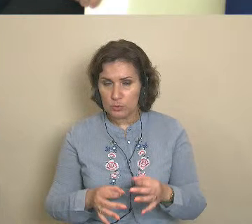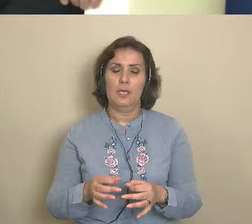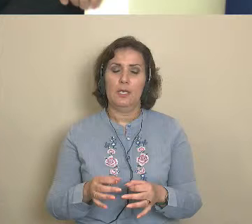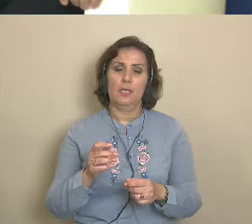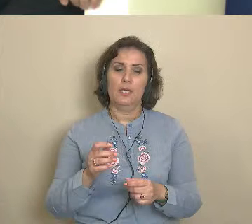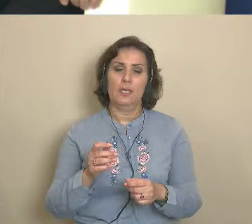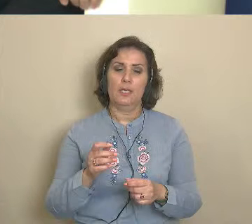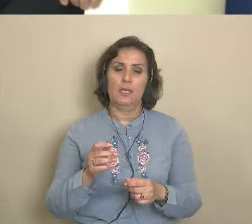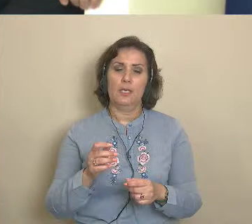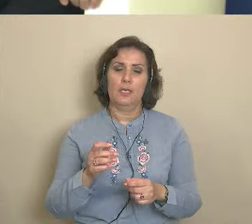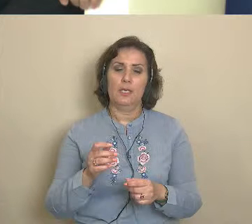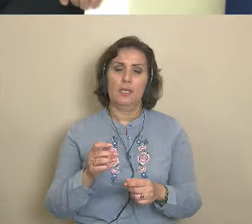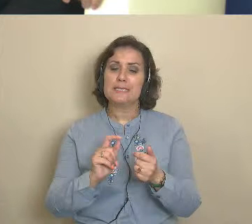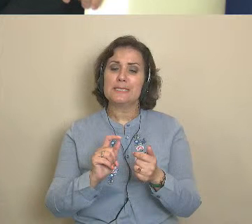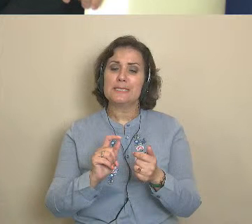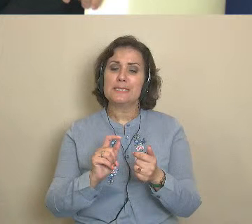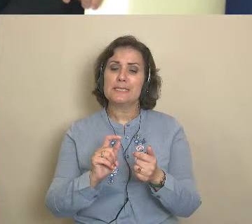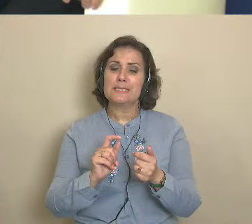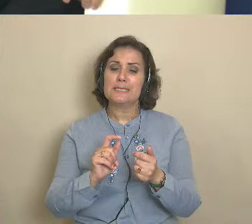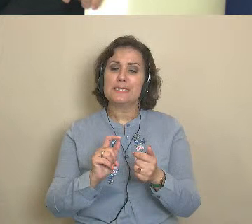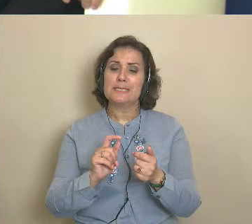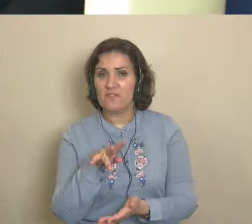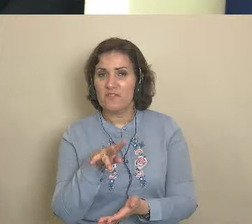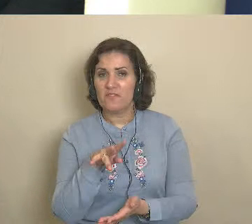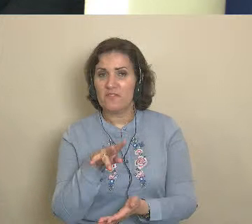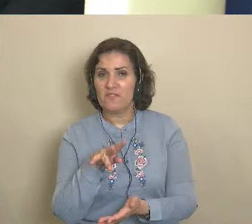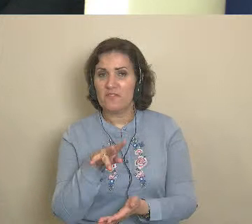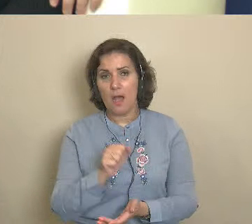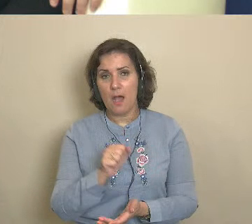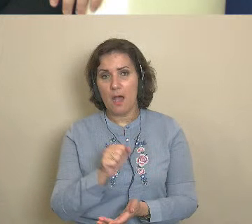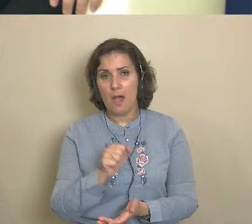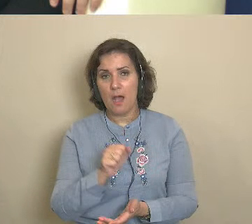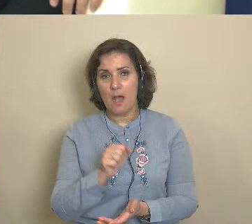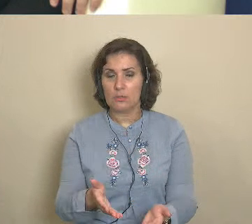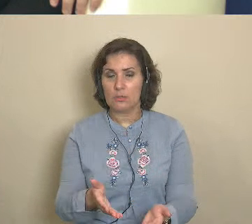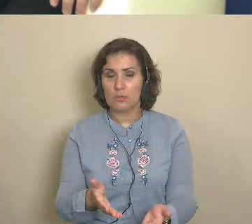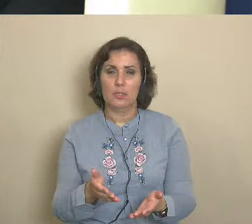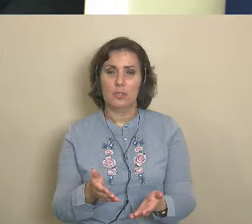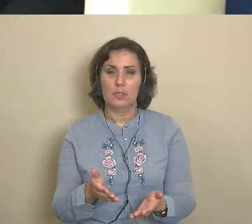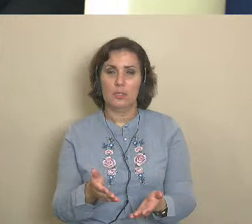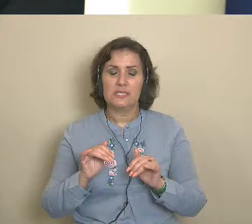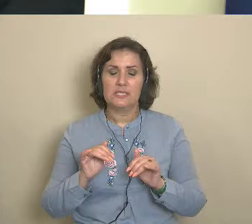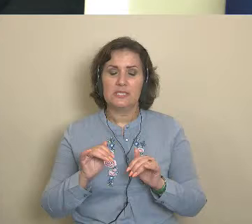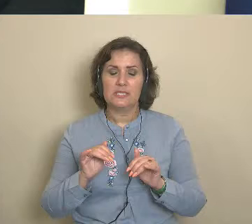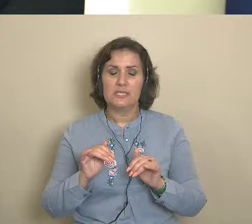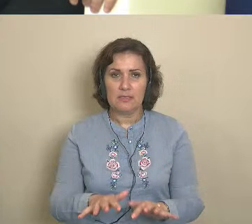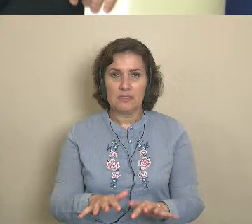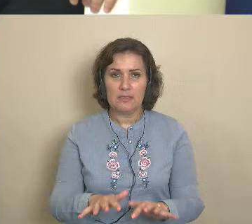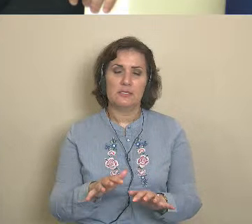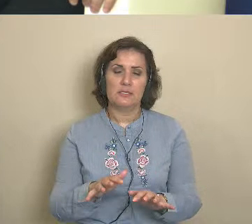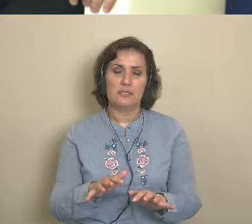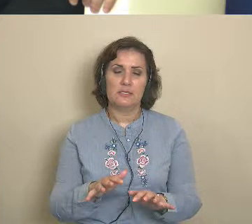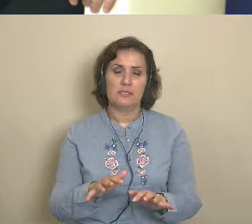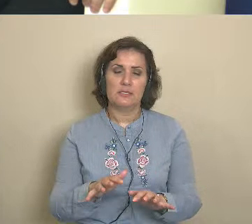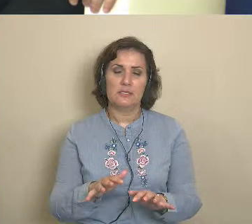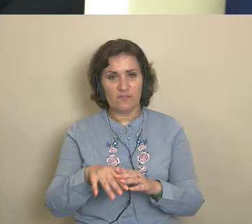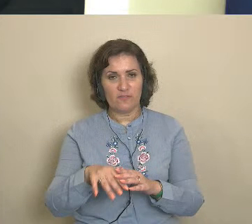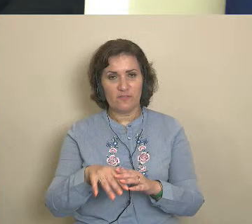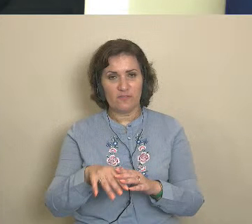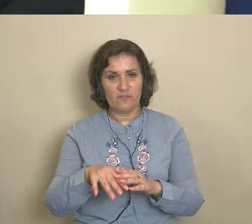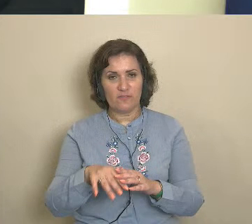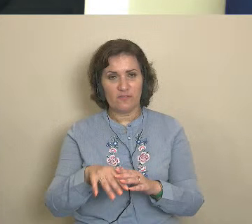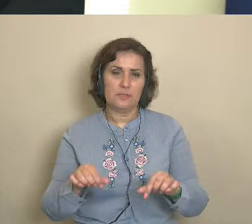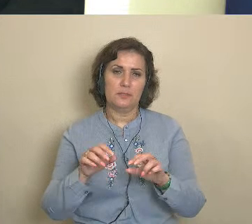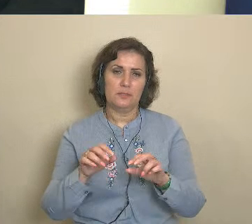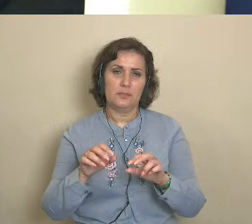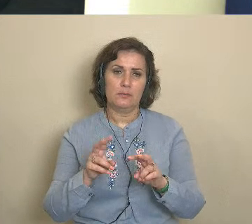окружним адміністративним судам за місце or знаходження omission are being heard by the local administrative courts, but the work